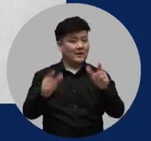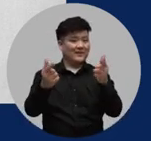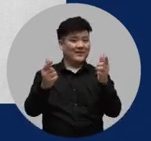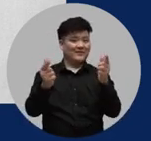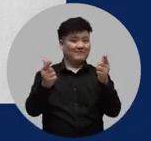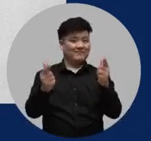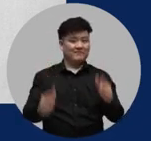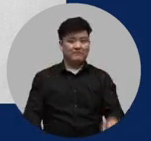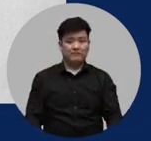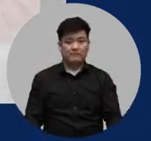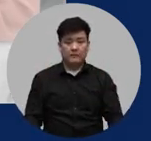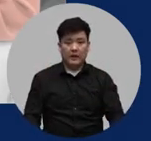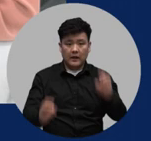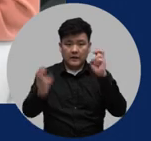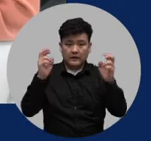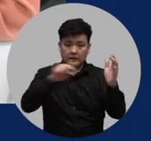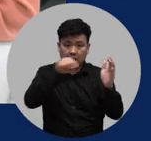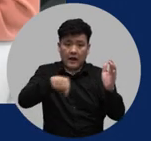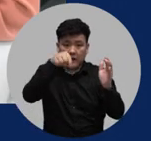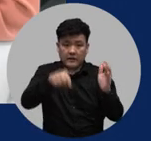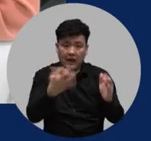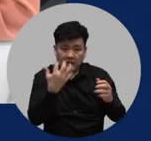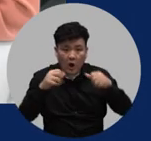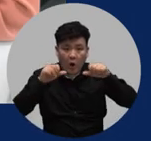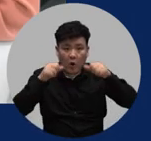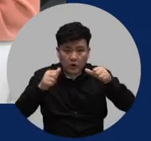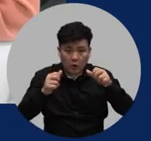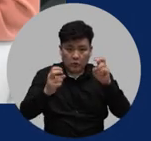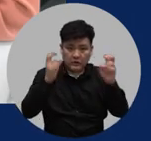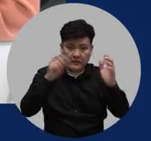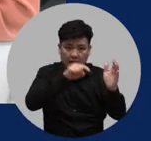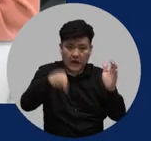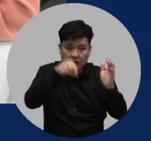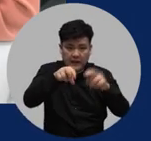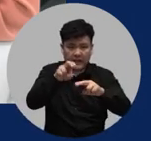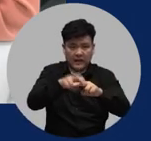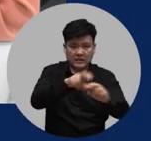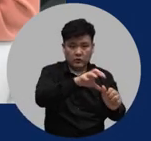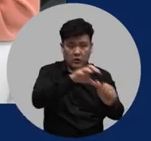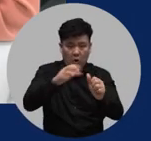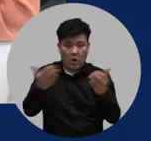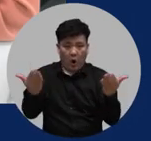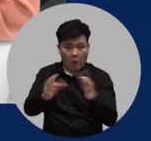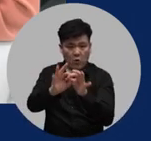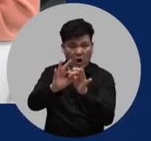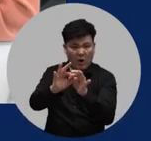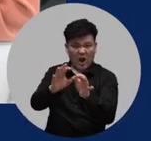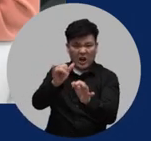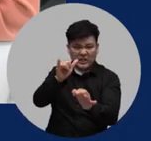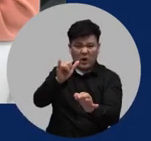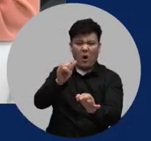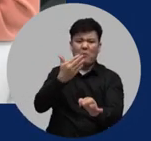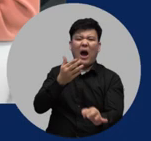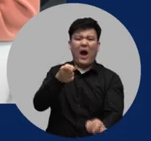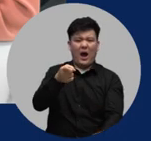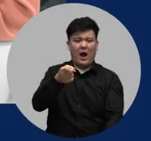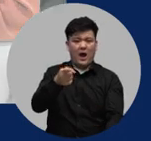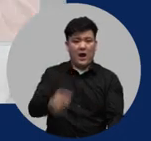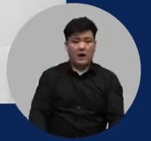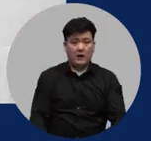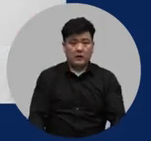그렇지 않습니다. 직장 내 성희롱은 직장 내 지위를 이용하거나 업무와의 관련성이 있어야